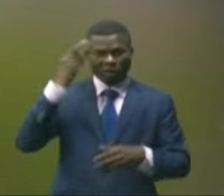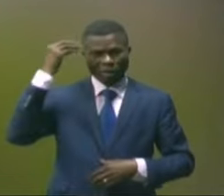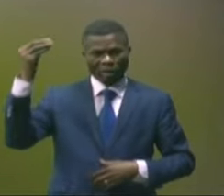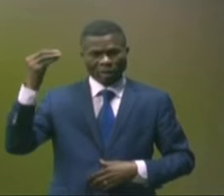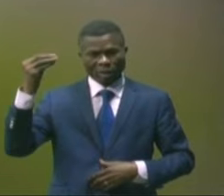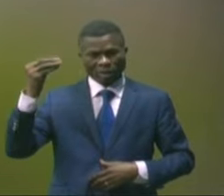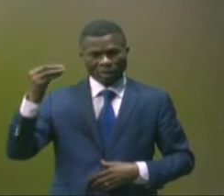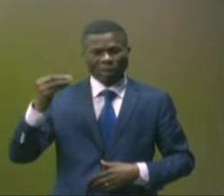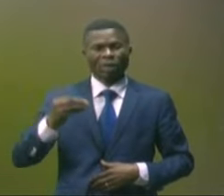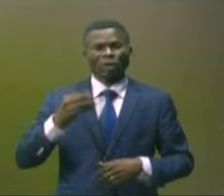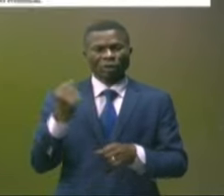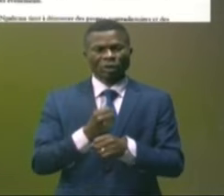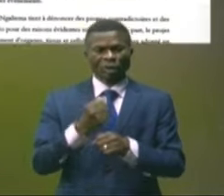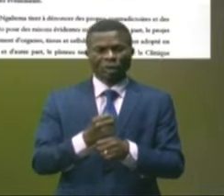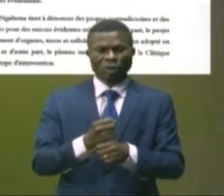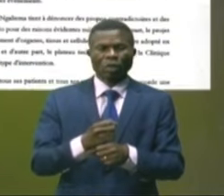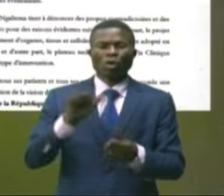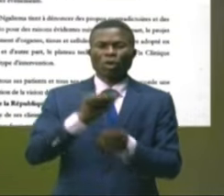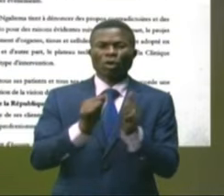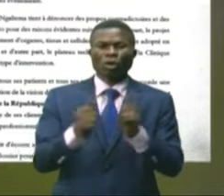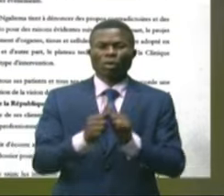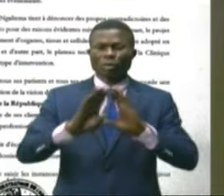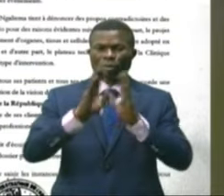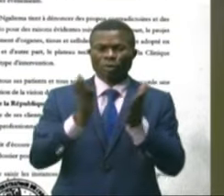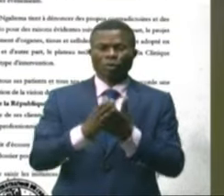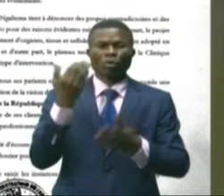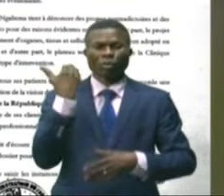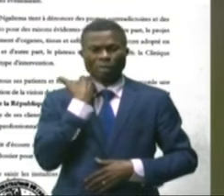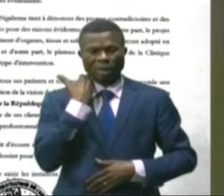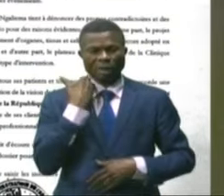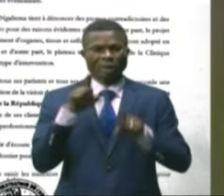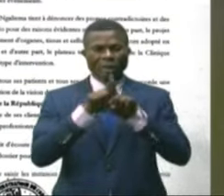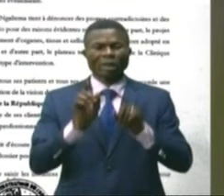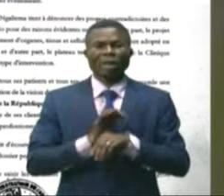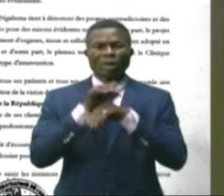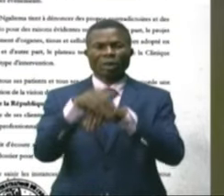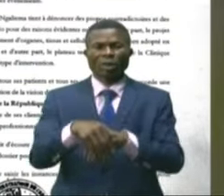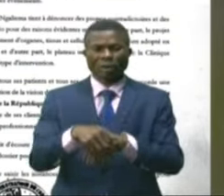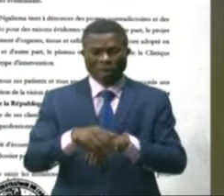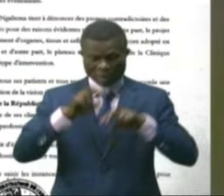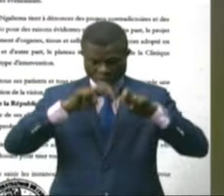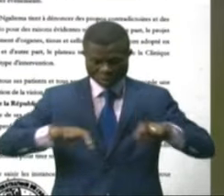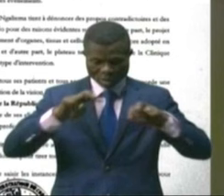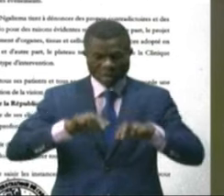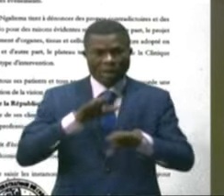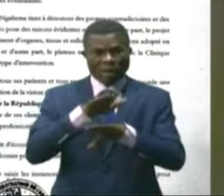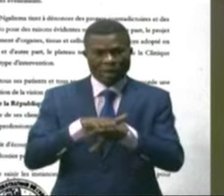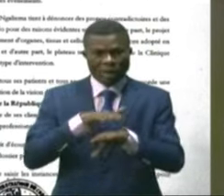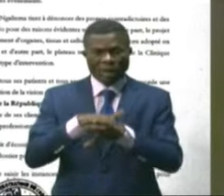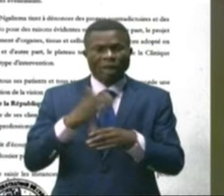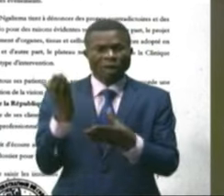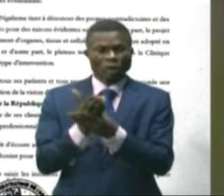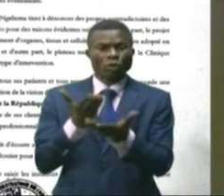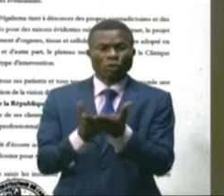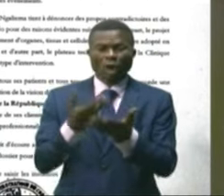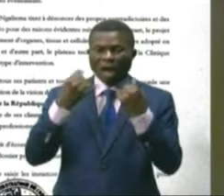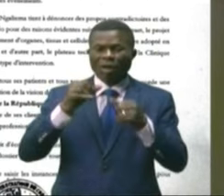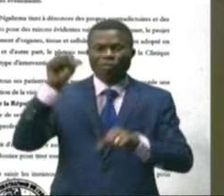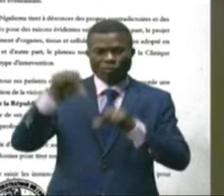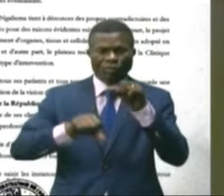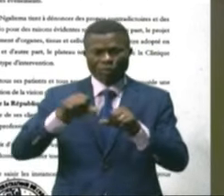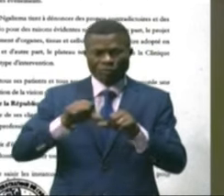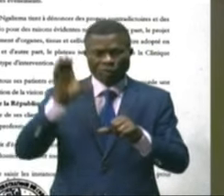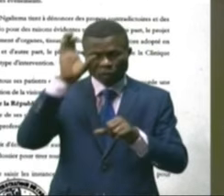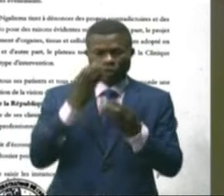d'écoute active aux préoccupations de ses patients et elle s'engage à examiner attentivement ses dossiers pour tirer toutes